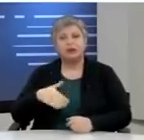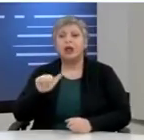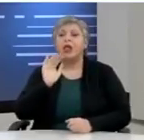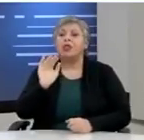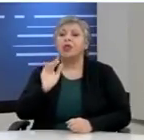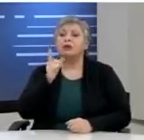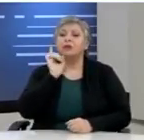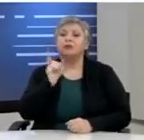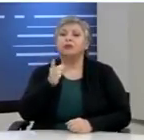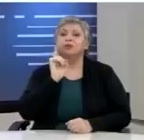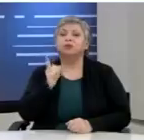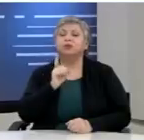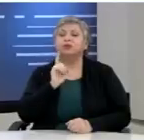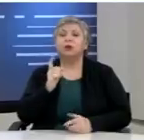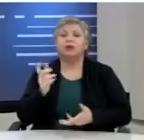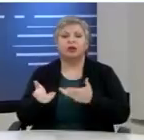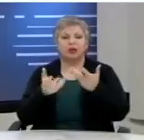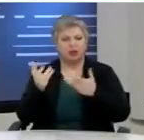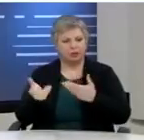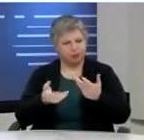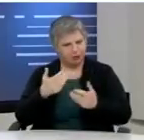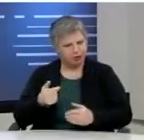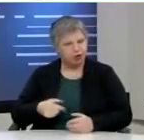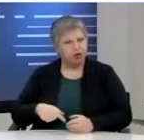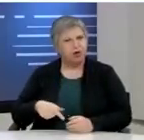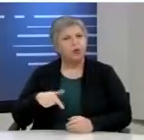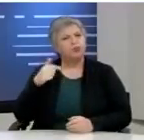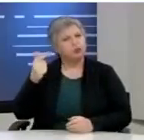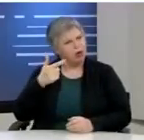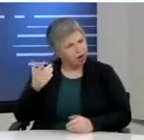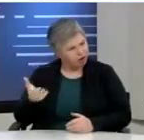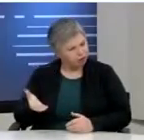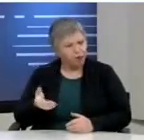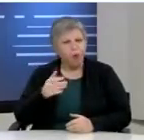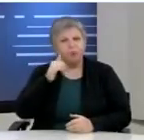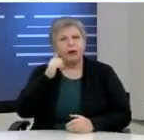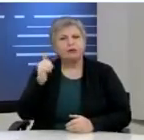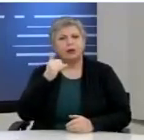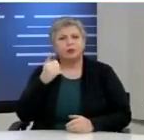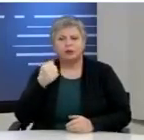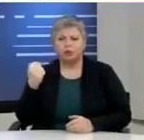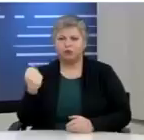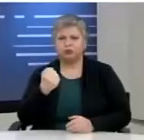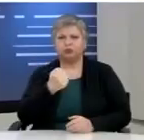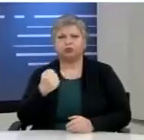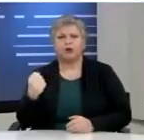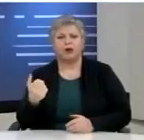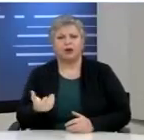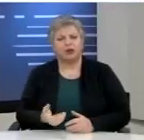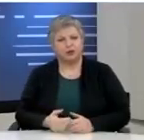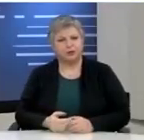κριτική, που είχε αυτή τη θέση πάντοτε, της δεξιάς άκρης της πολυκατοικίας, αυτή τη θέση είχε. Αναφερθήκατε από μόνοι